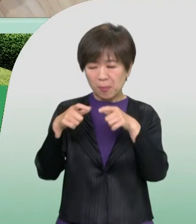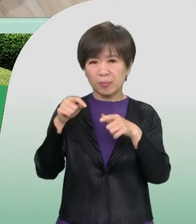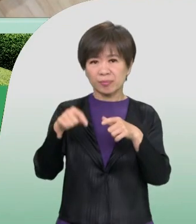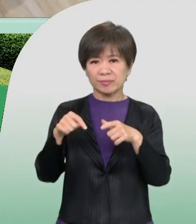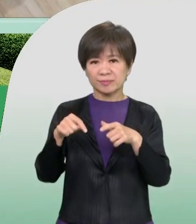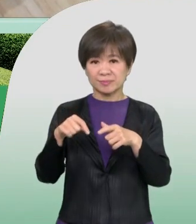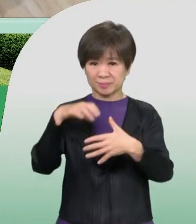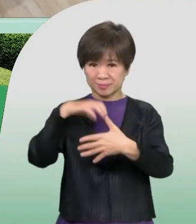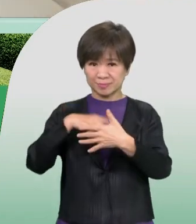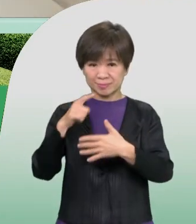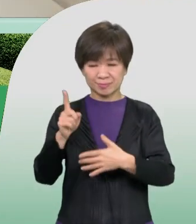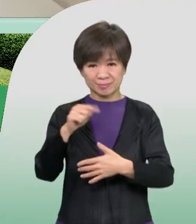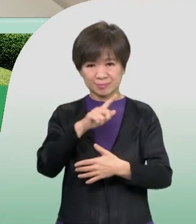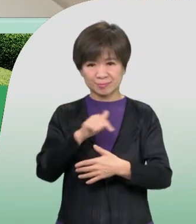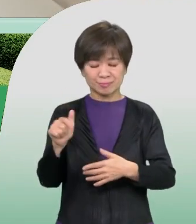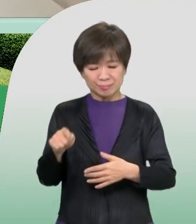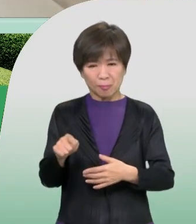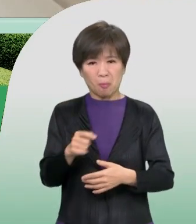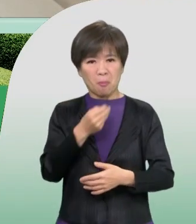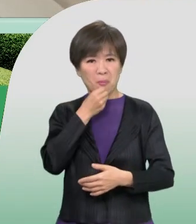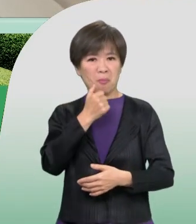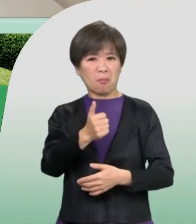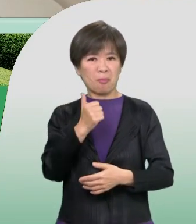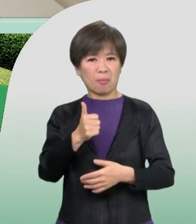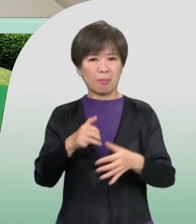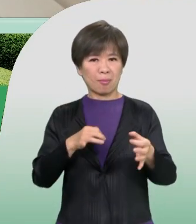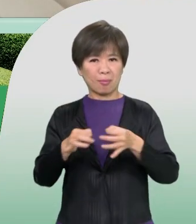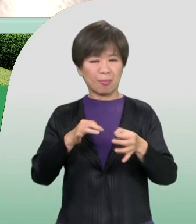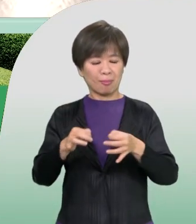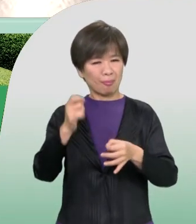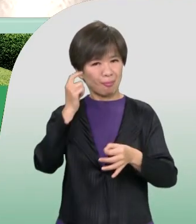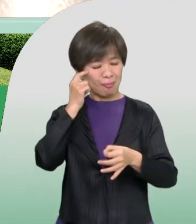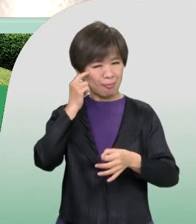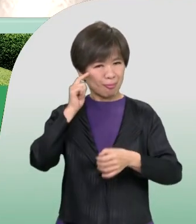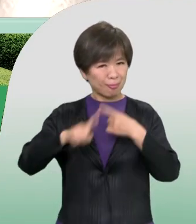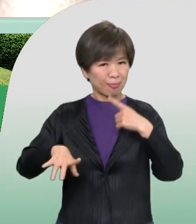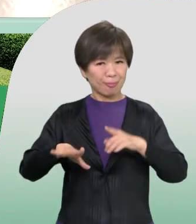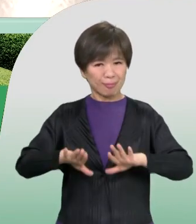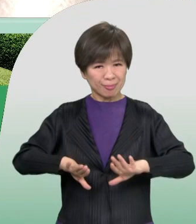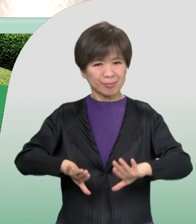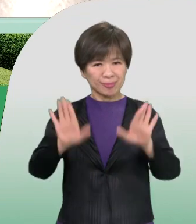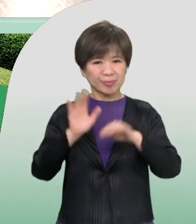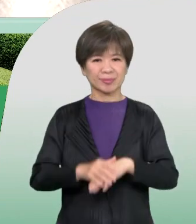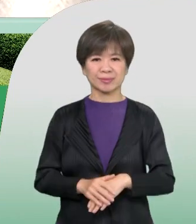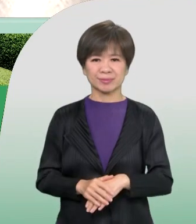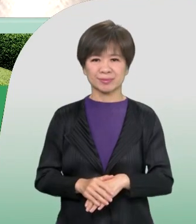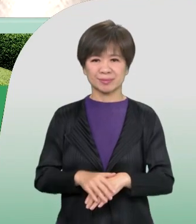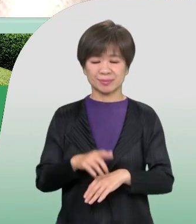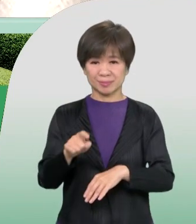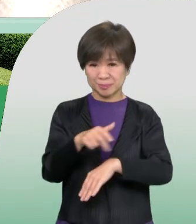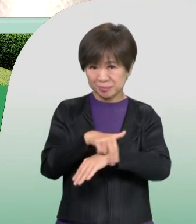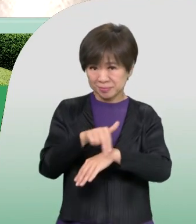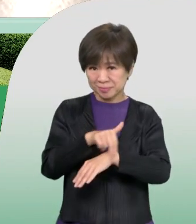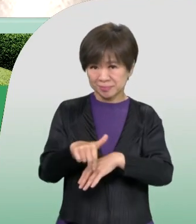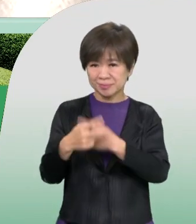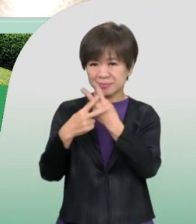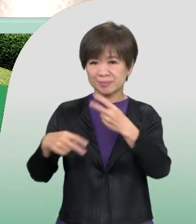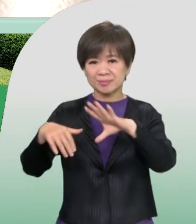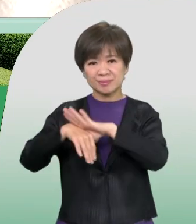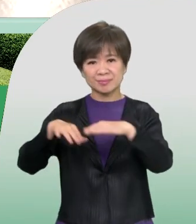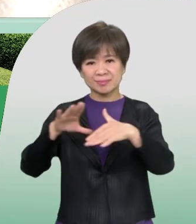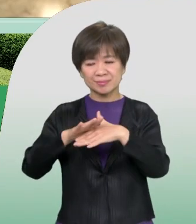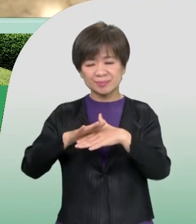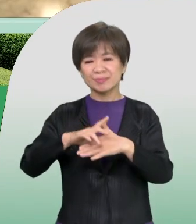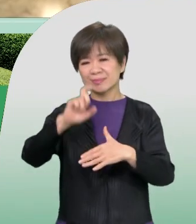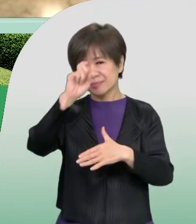好，每杯也给甜品的食材、生食、上酒、上不到的变化。客家街经过安阳的料理搭